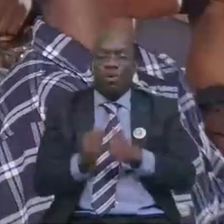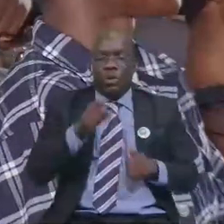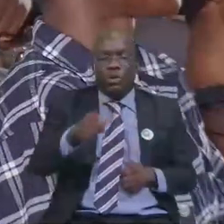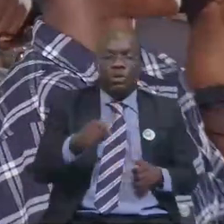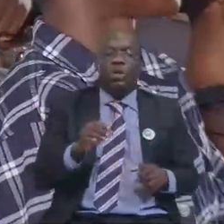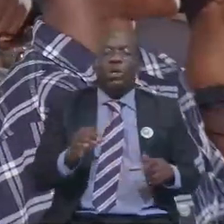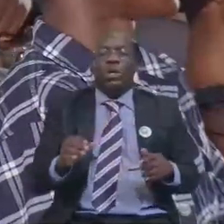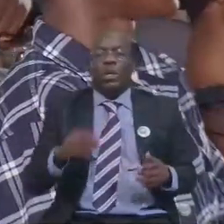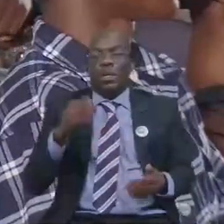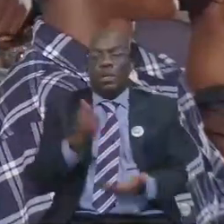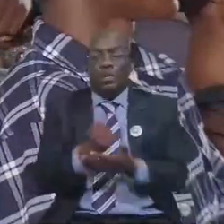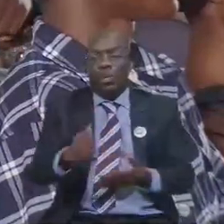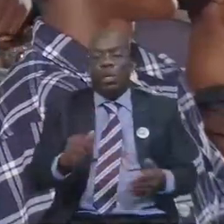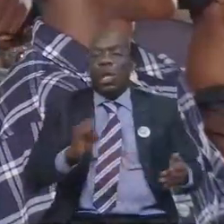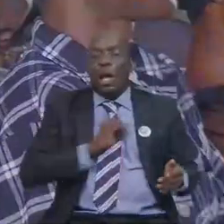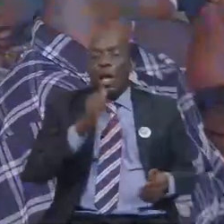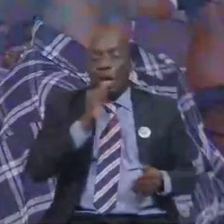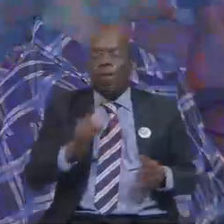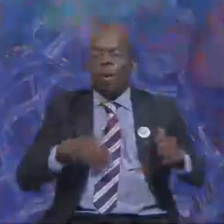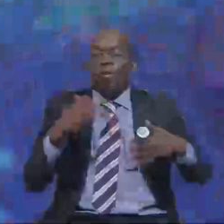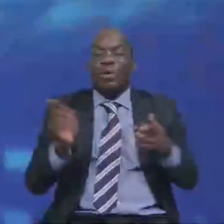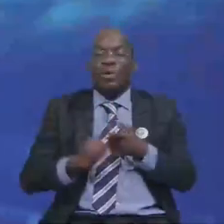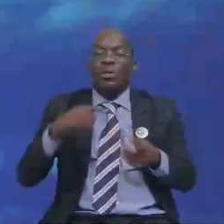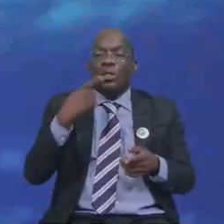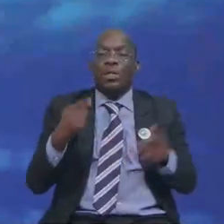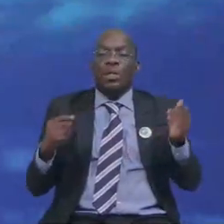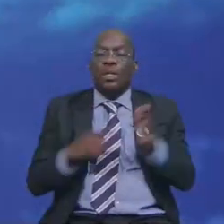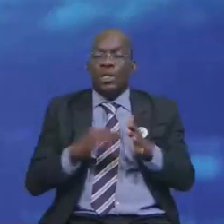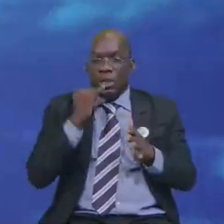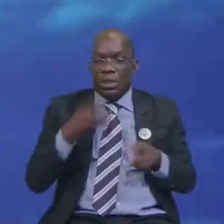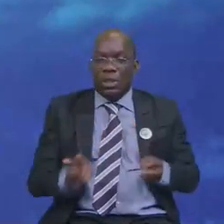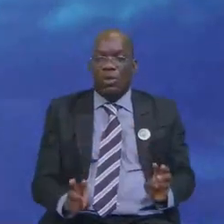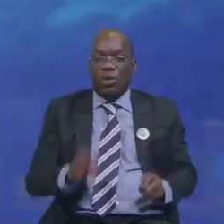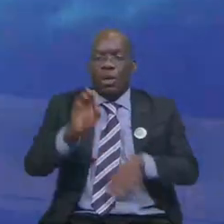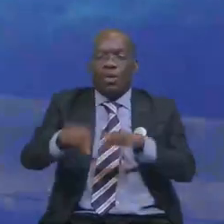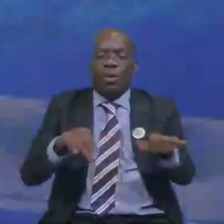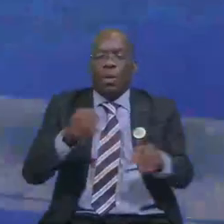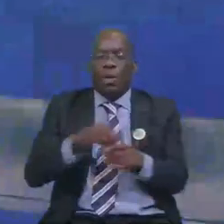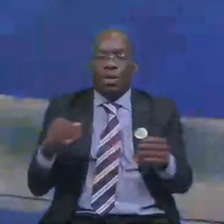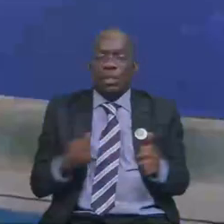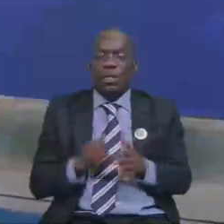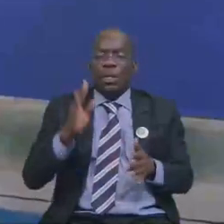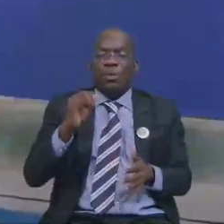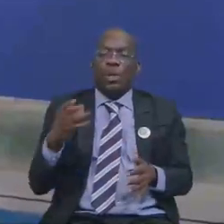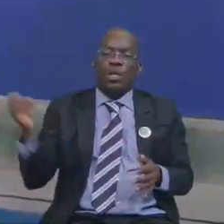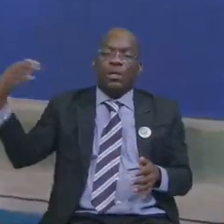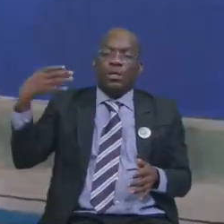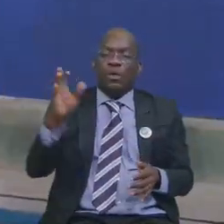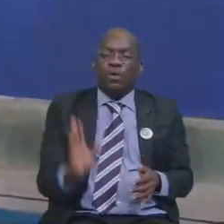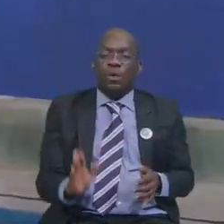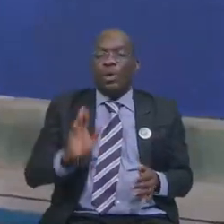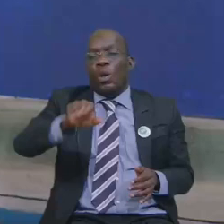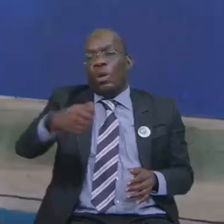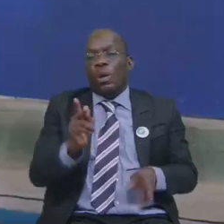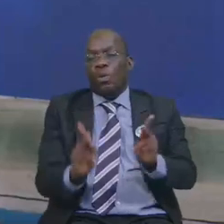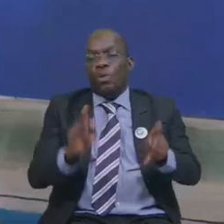voici le chemin Magic et par la grâce de Dieu les autres sont arrivés là-bas